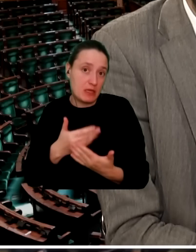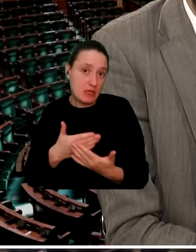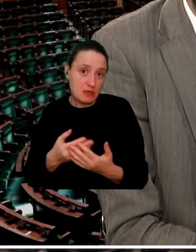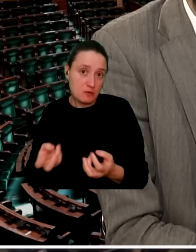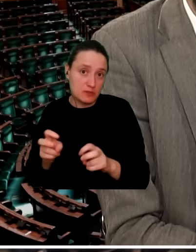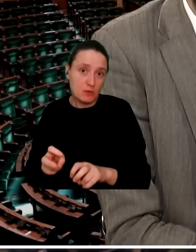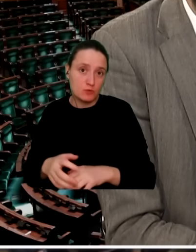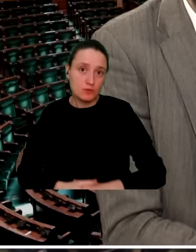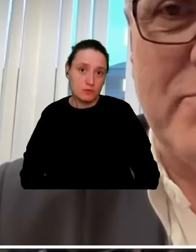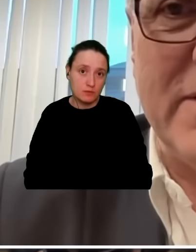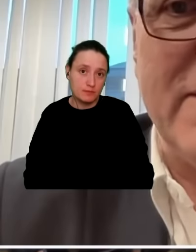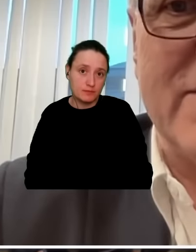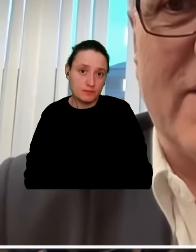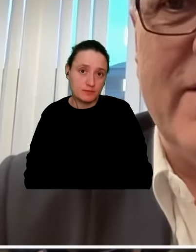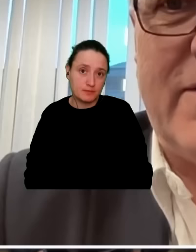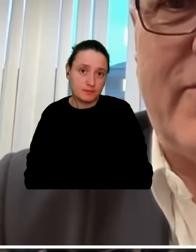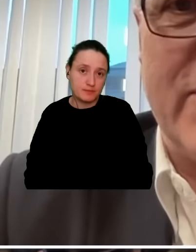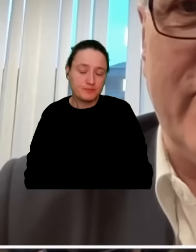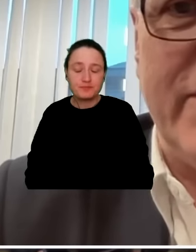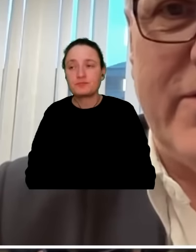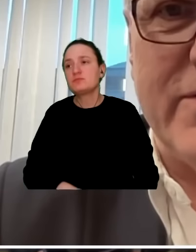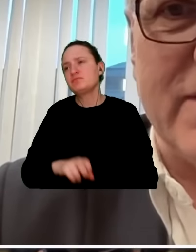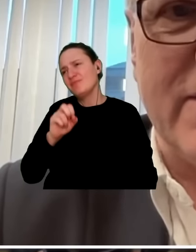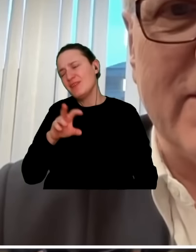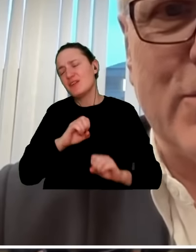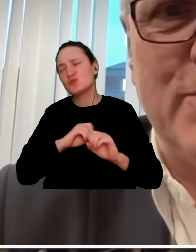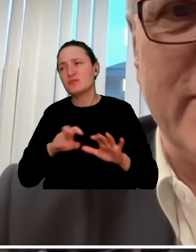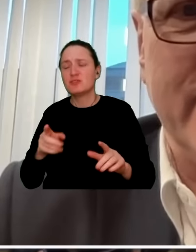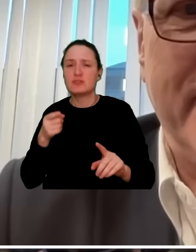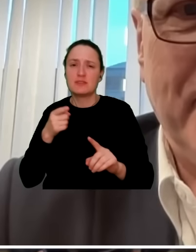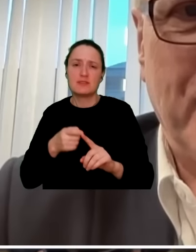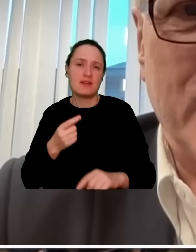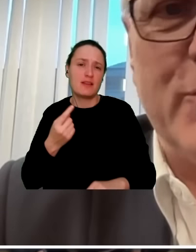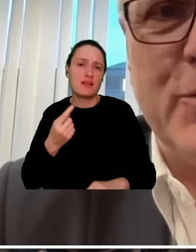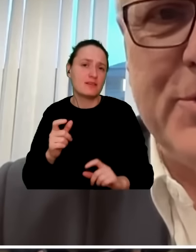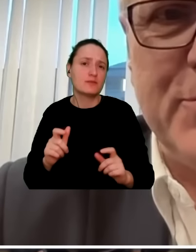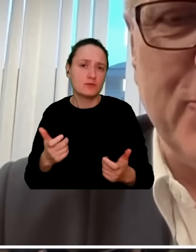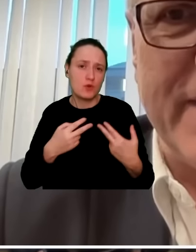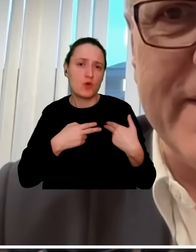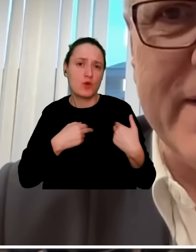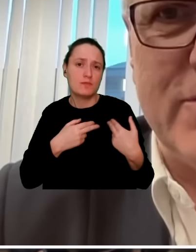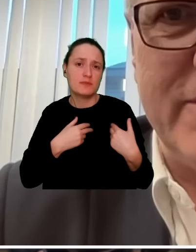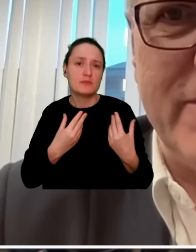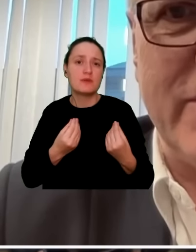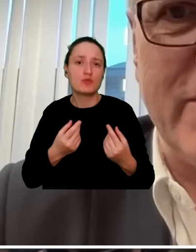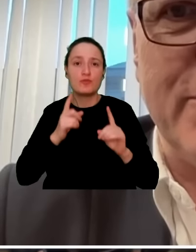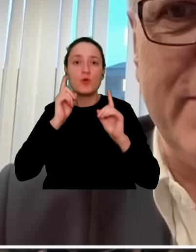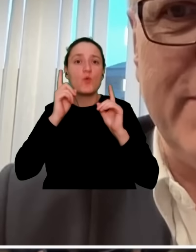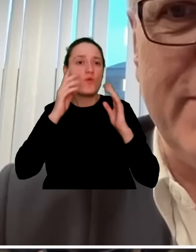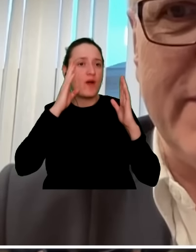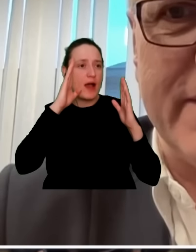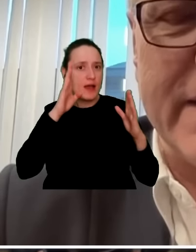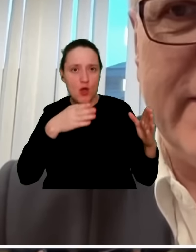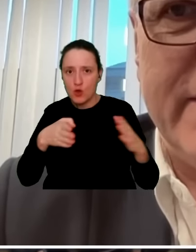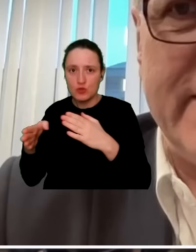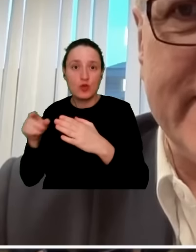No tak, oczywiście, no, to jedyny cel ich w tej chwili to jest taki, ażeby odwrócić uwagę od nic nie